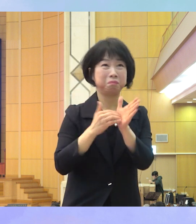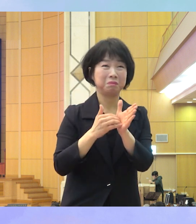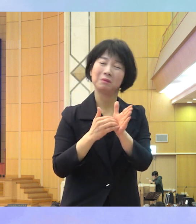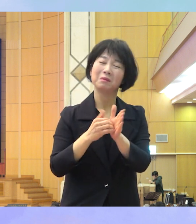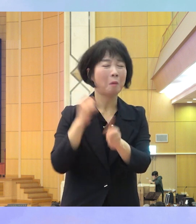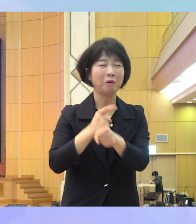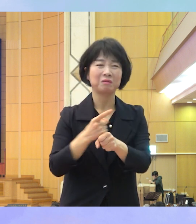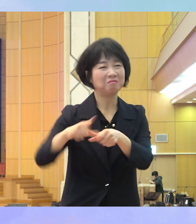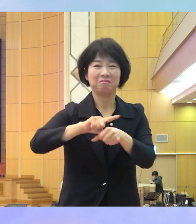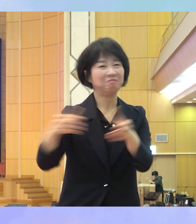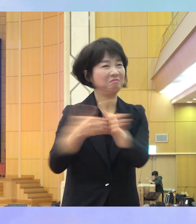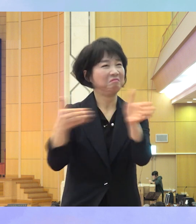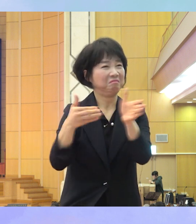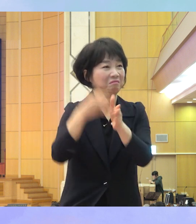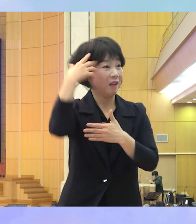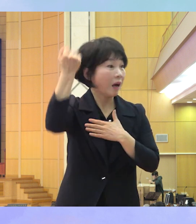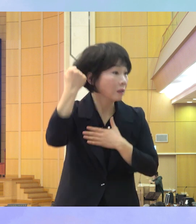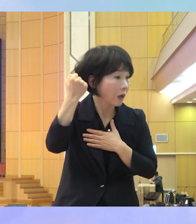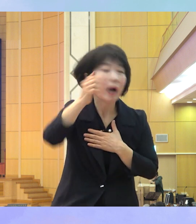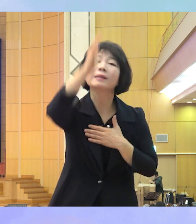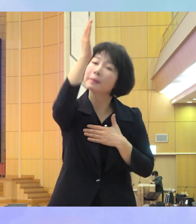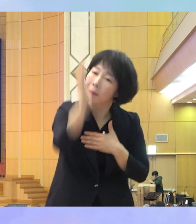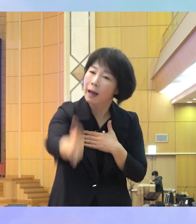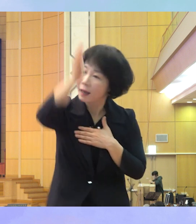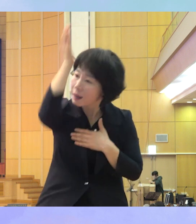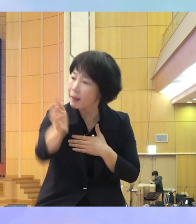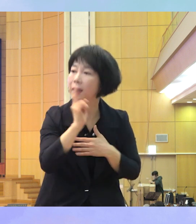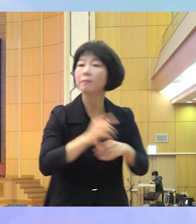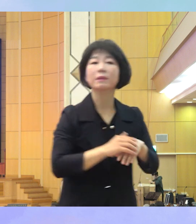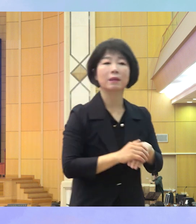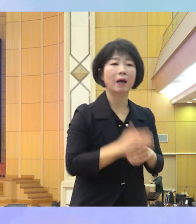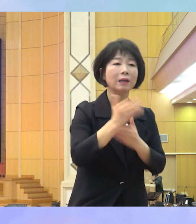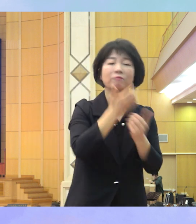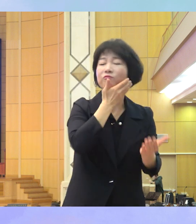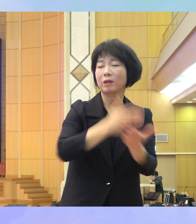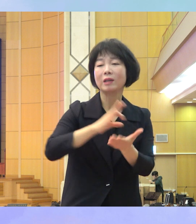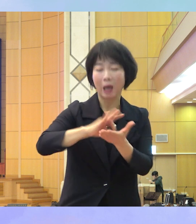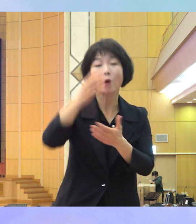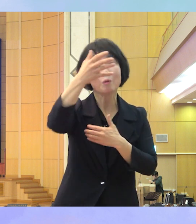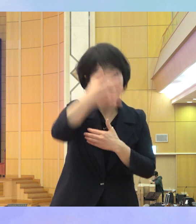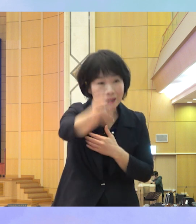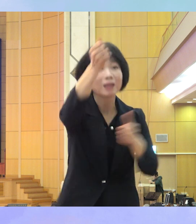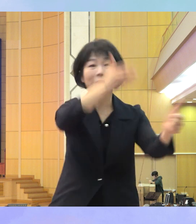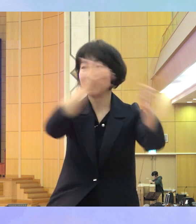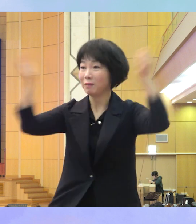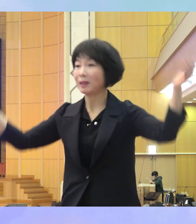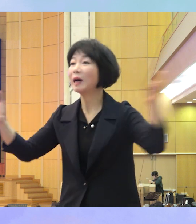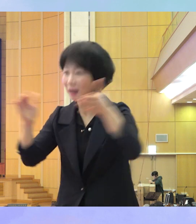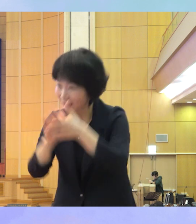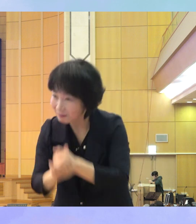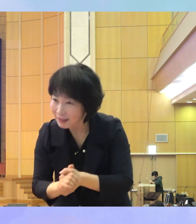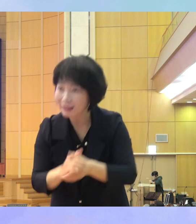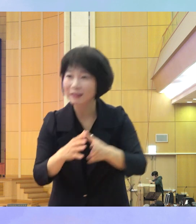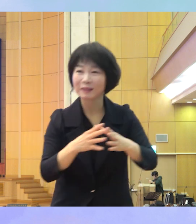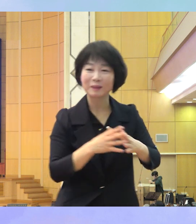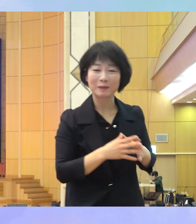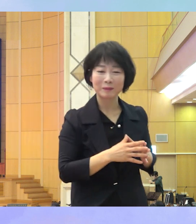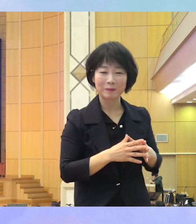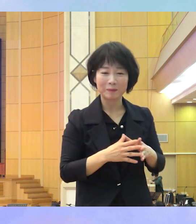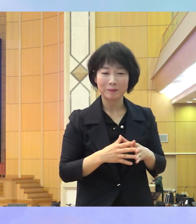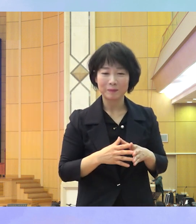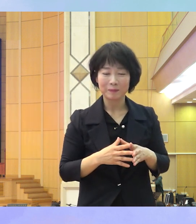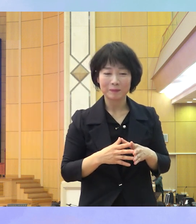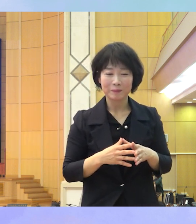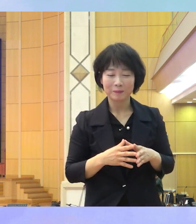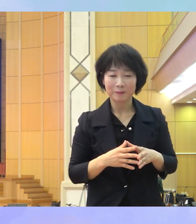그러지 마시고 하나님이 쓰시면 쓰임받는 것이고 하나님이 축복하시면 축복받는 것이고,